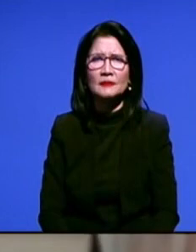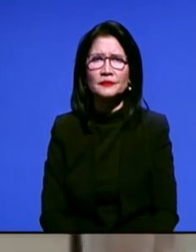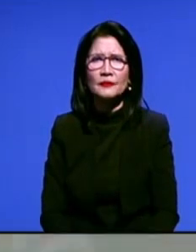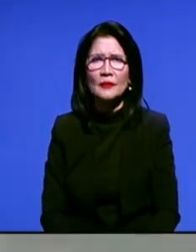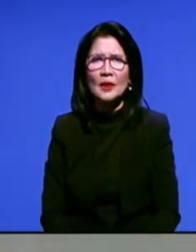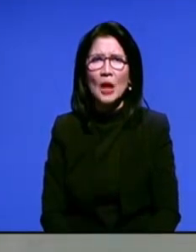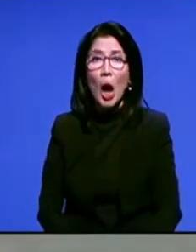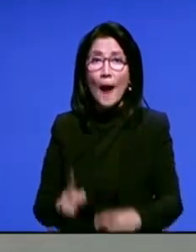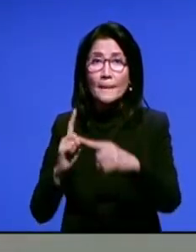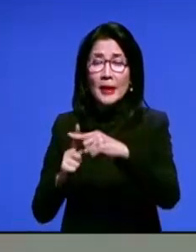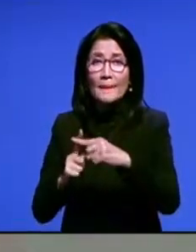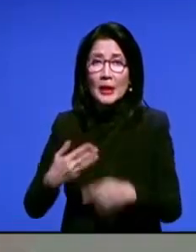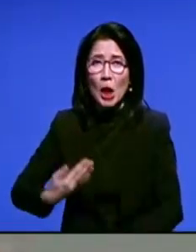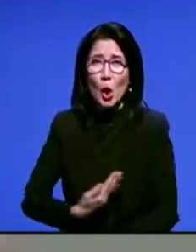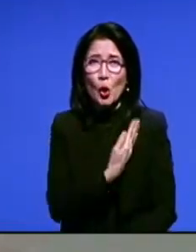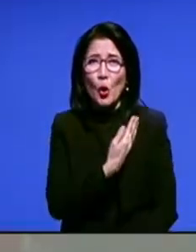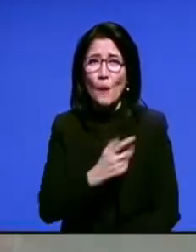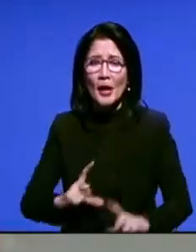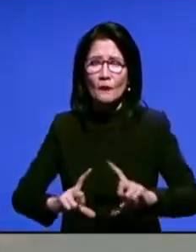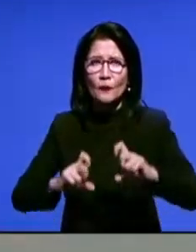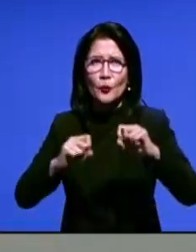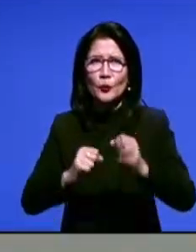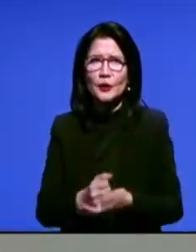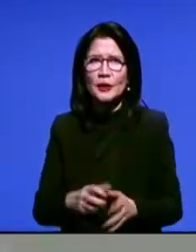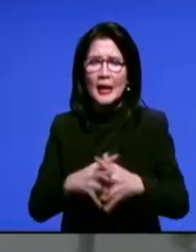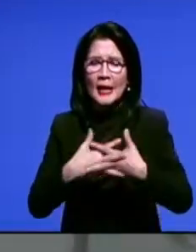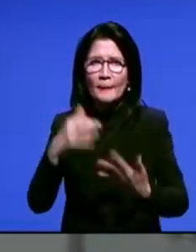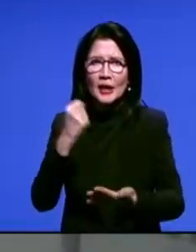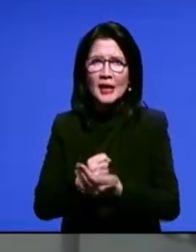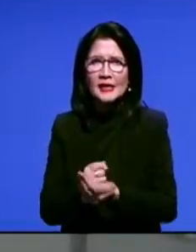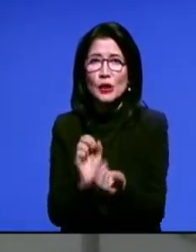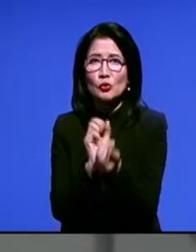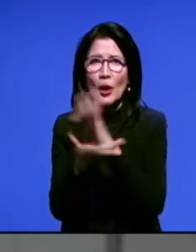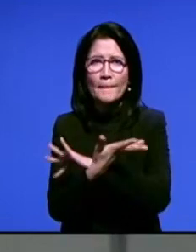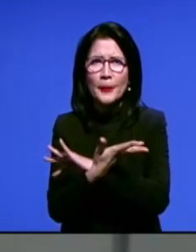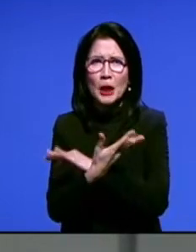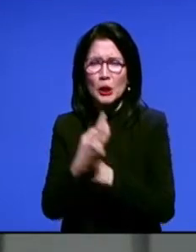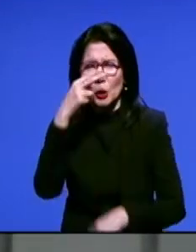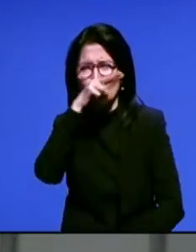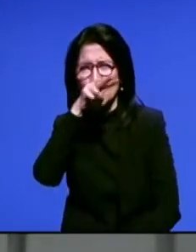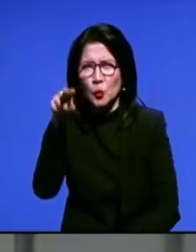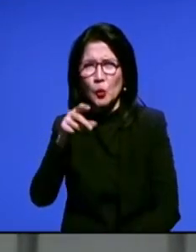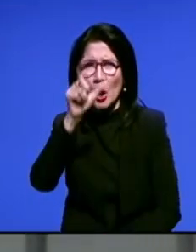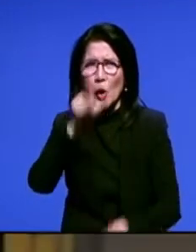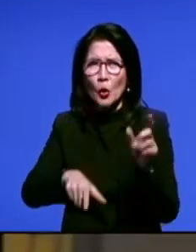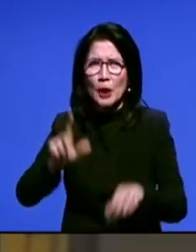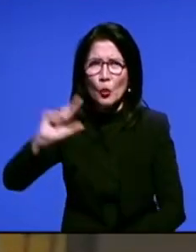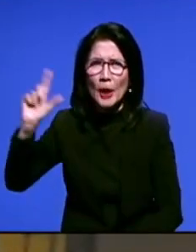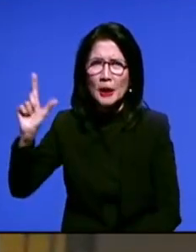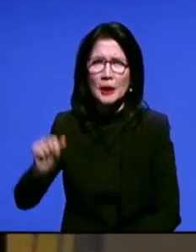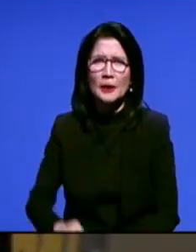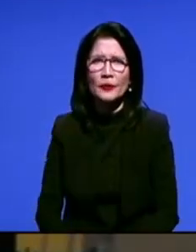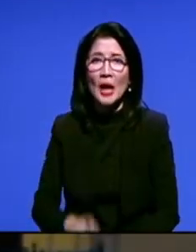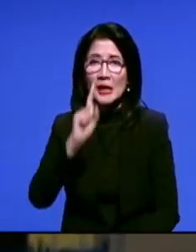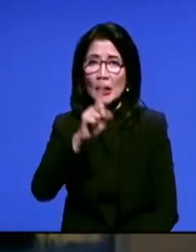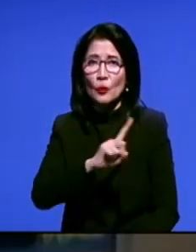Kian bertambahnya korban virus corona membuat imigrasi Surabaya memperketat kedatangan warga negara asing melalui Bandara Juanda. Dalam